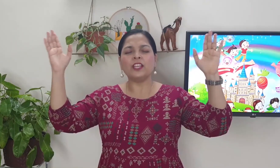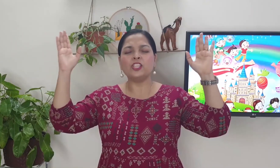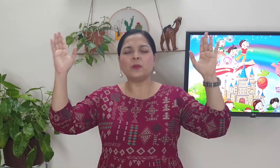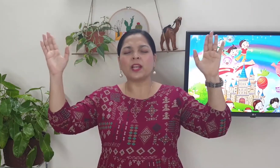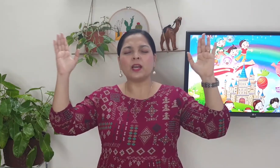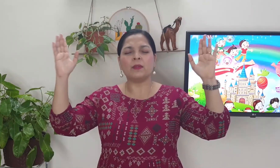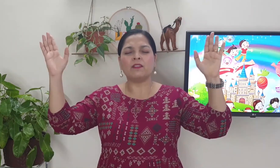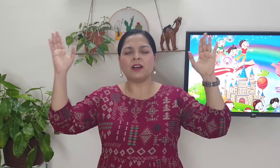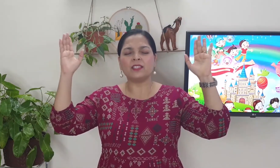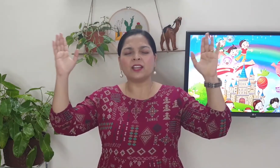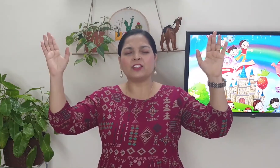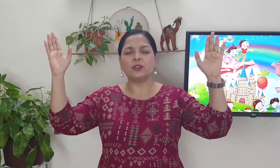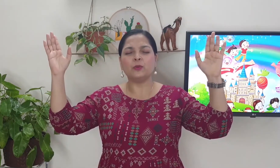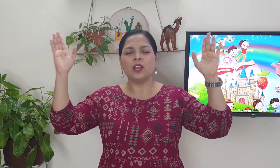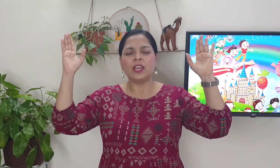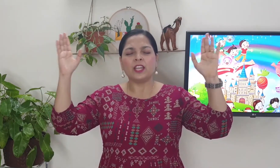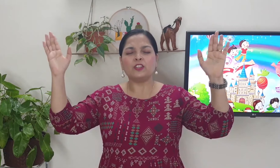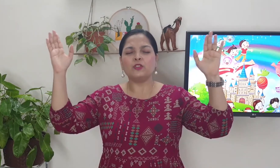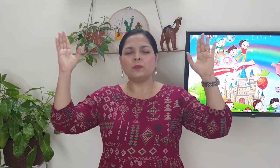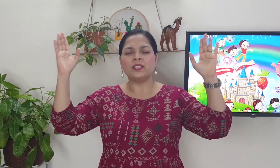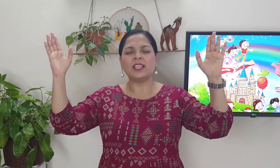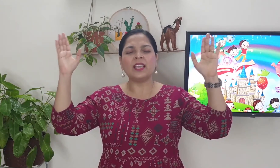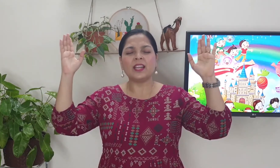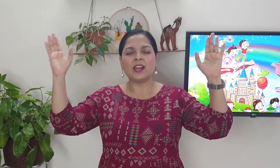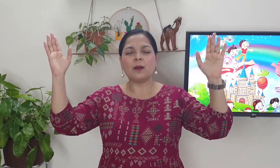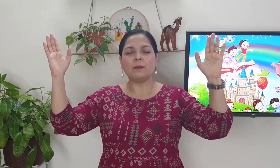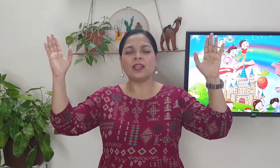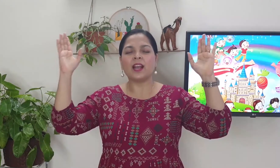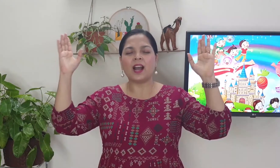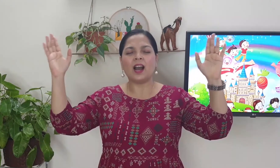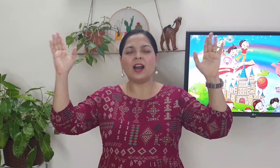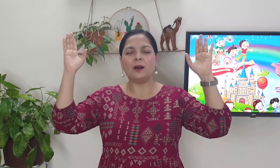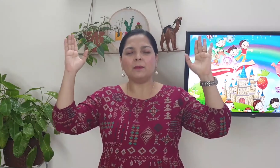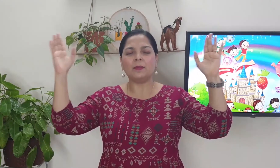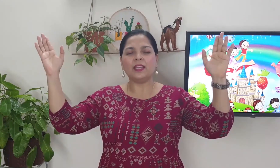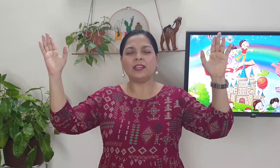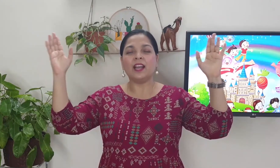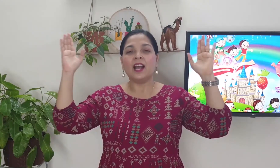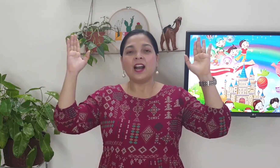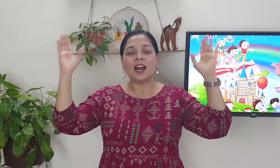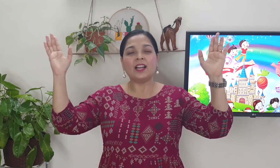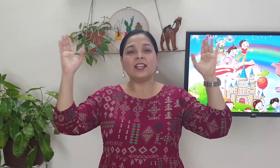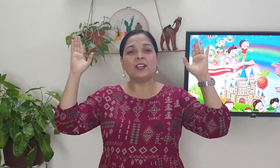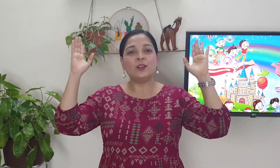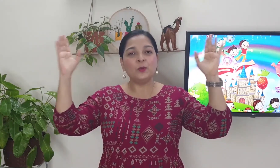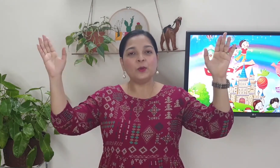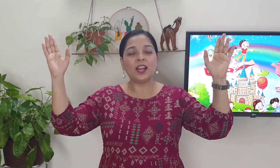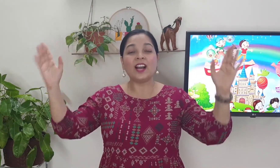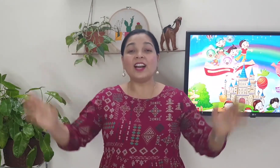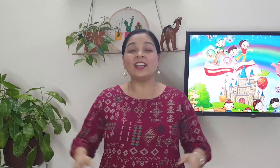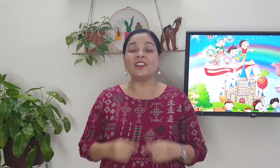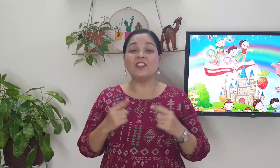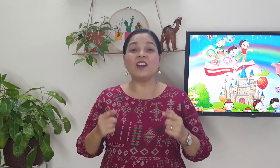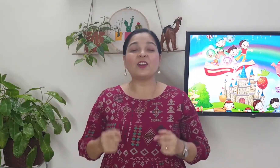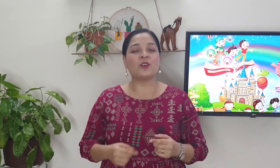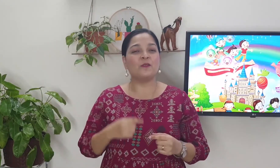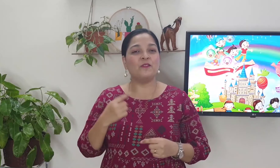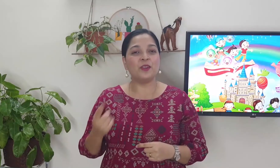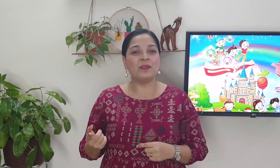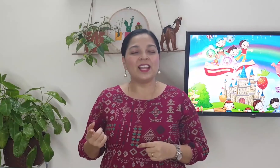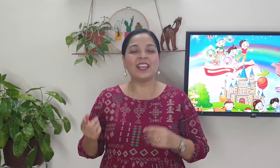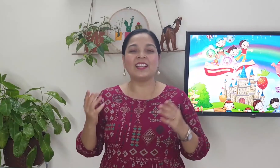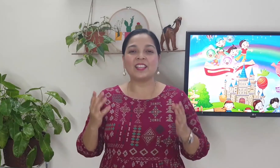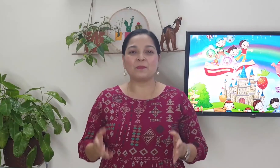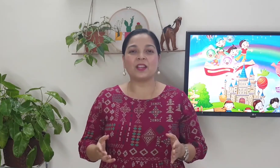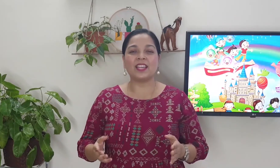सदा परमेश्वरच्या घरामध्ये निवास करेल. हालेलुया, येशू मसीचे नाव आहे, आमेन. हालेलुया. पुढच्या रविवारी आपण